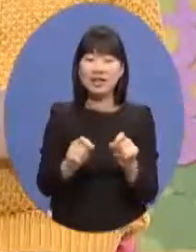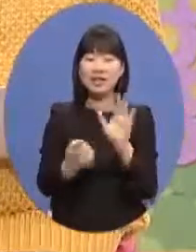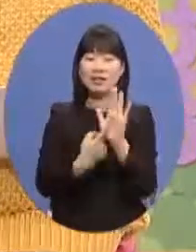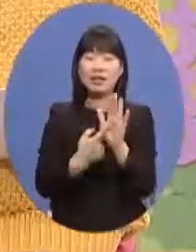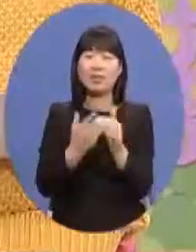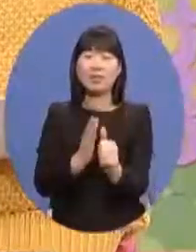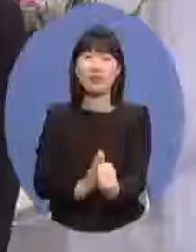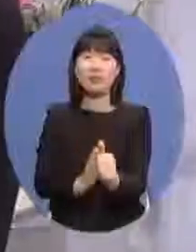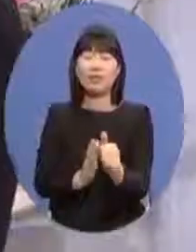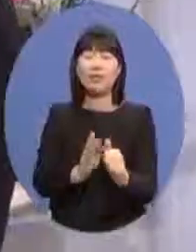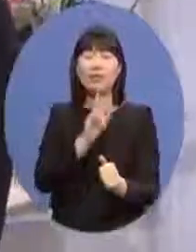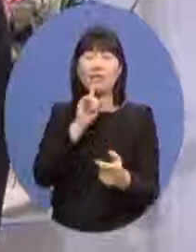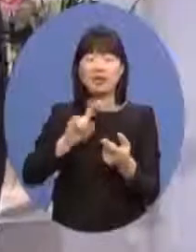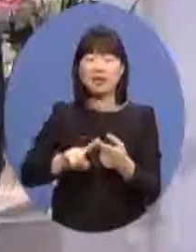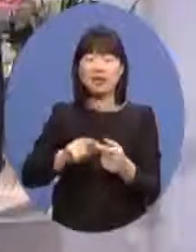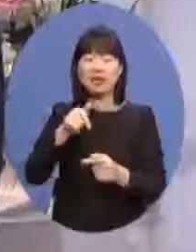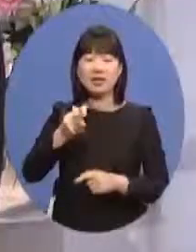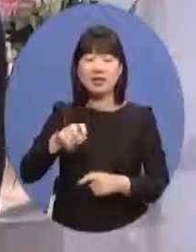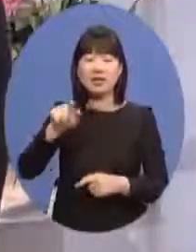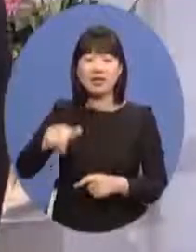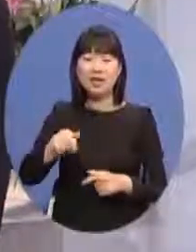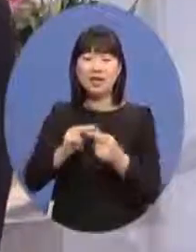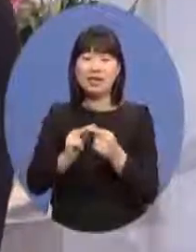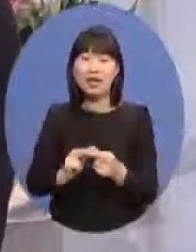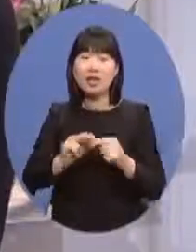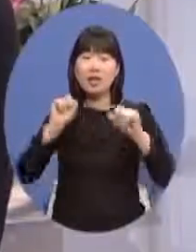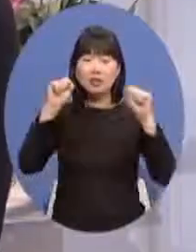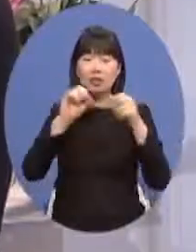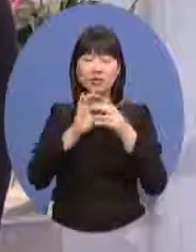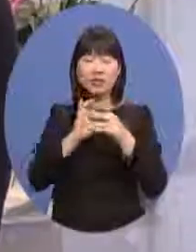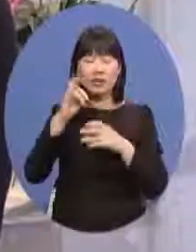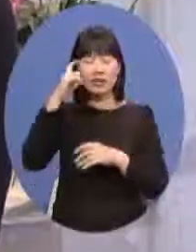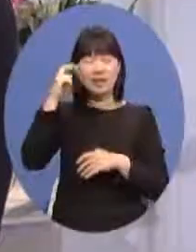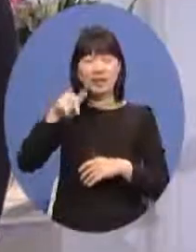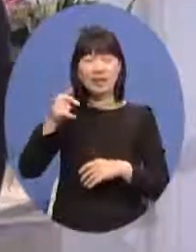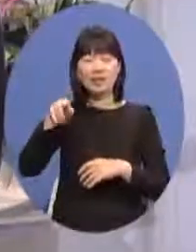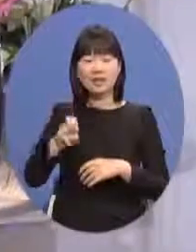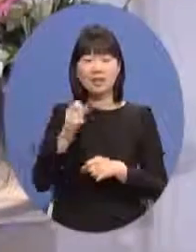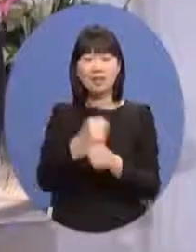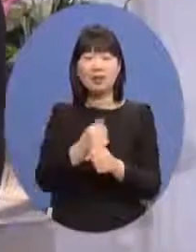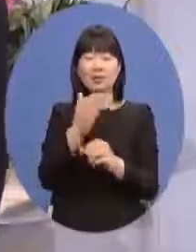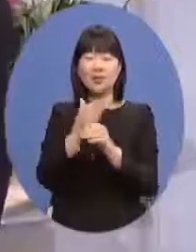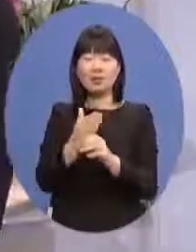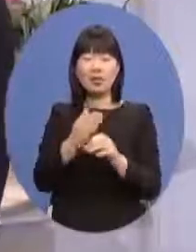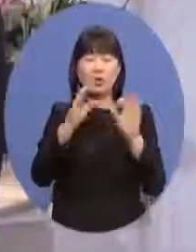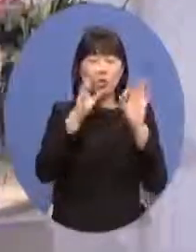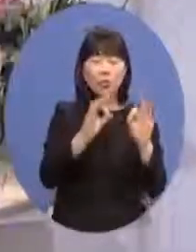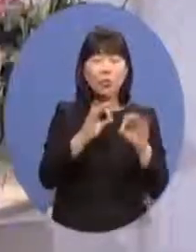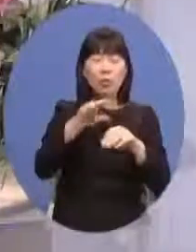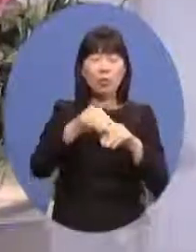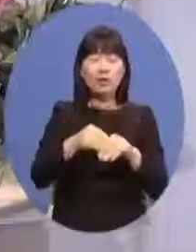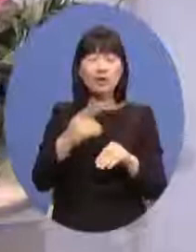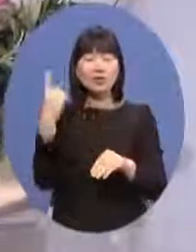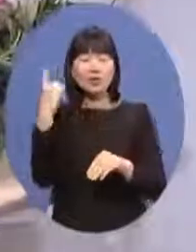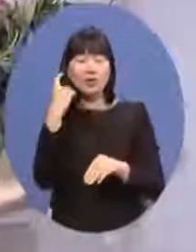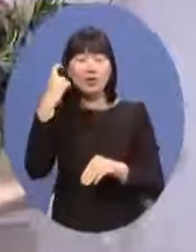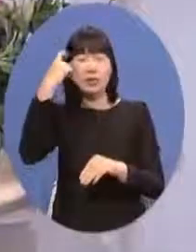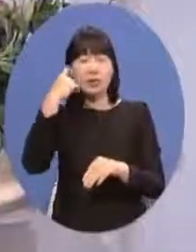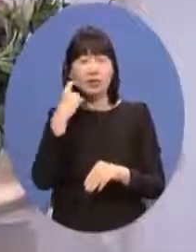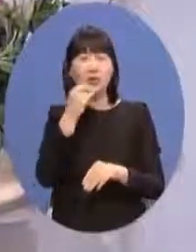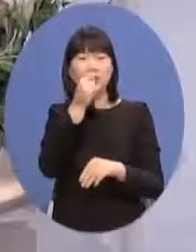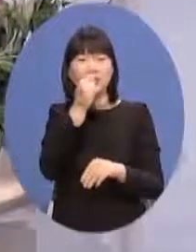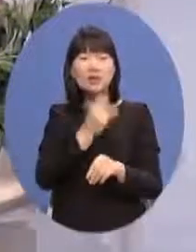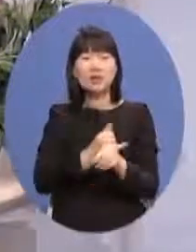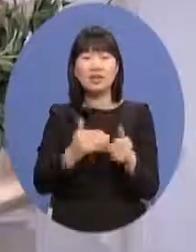예, 말 그대로 감각과 운동을 통해서 개념을 형성하는 시기예요. 그래서 보고, 만지고, 듣고. 뭐 느끼고